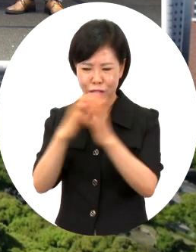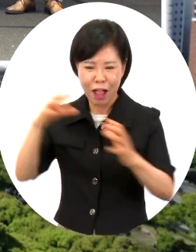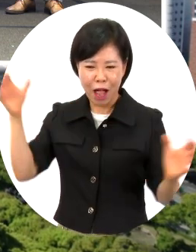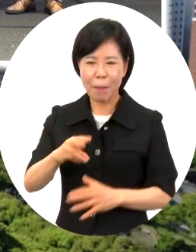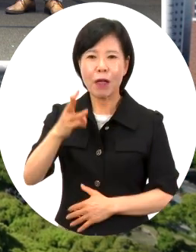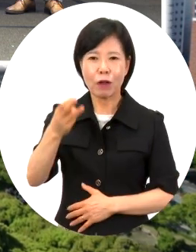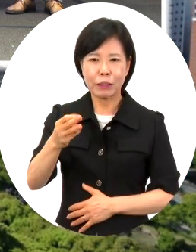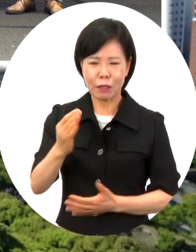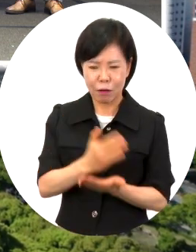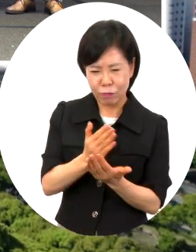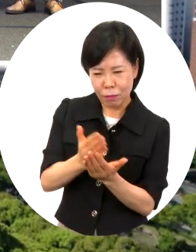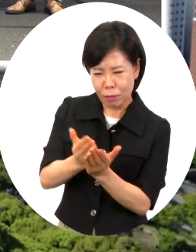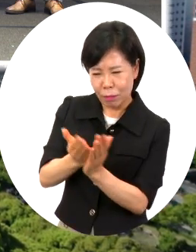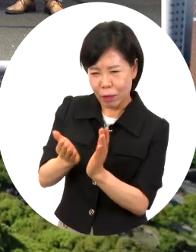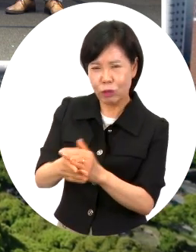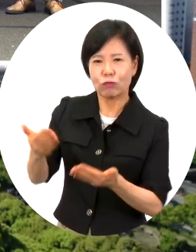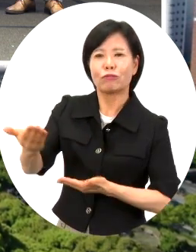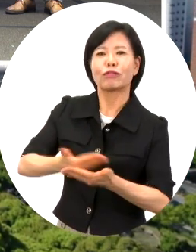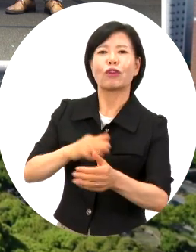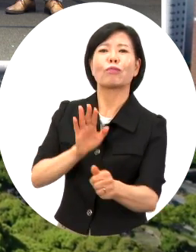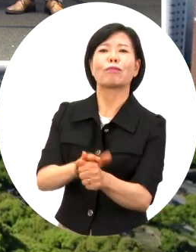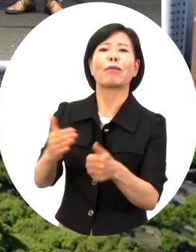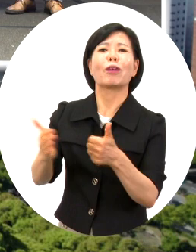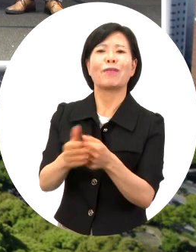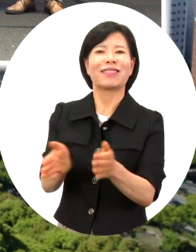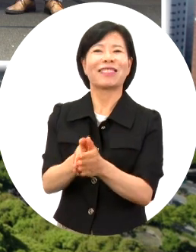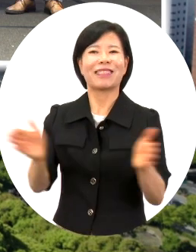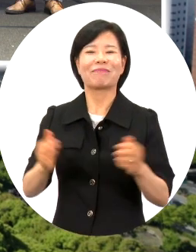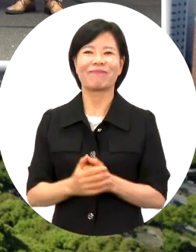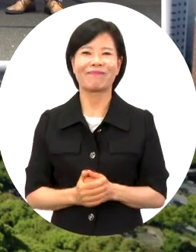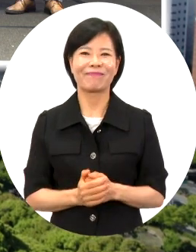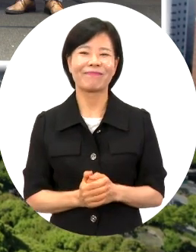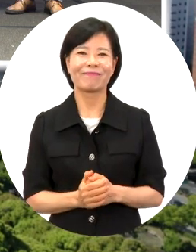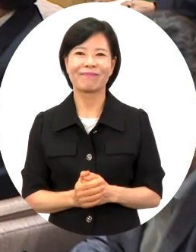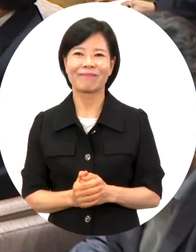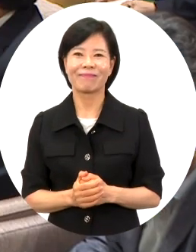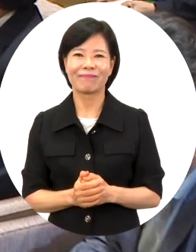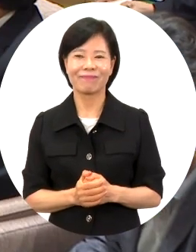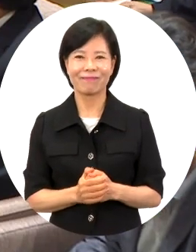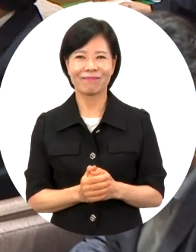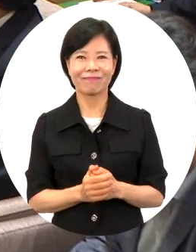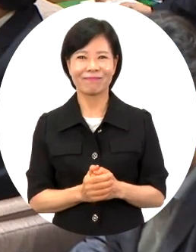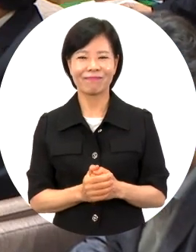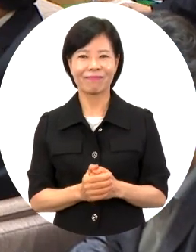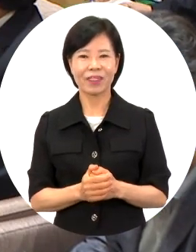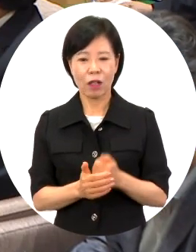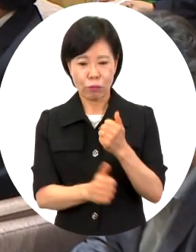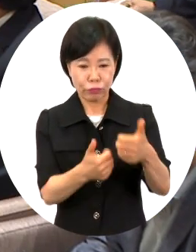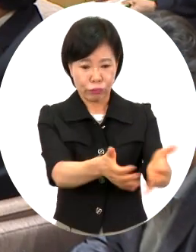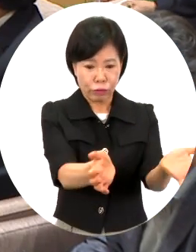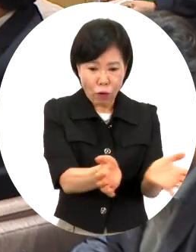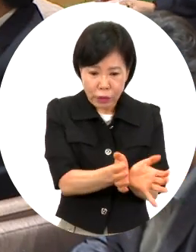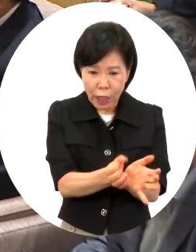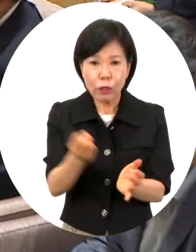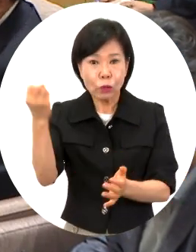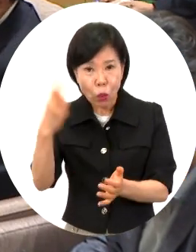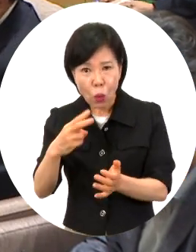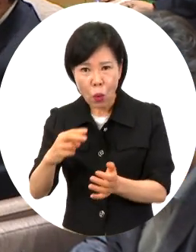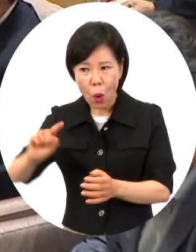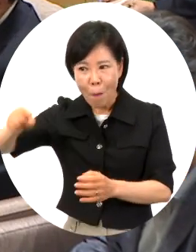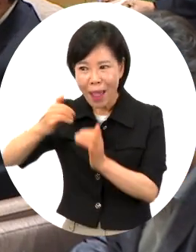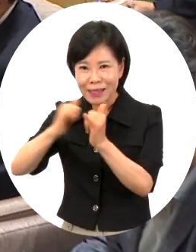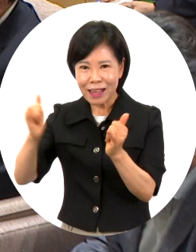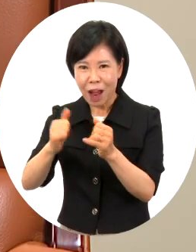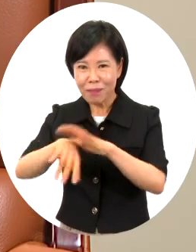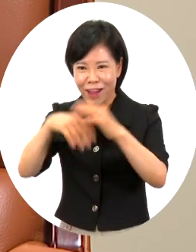등 13개 분야에 걸쳐 포괄적인 민관교류 협력에 시동을 걸었습니다. 덩인펑 부성장 등 100명에